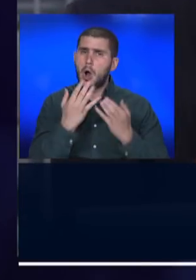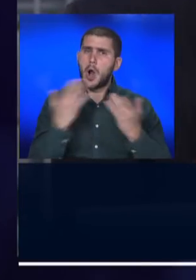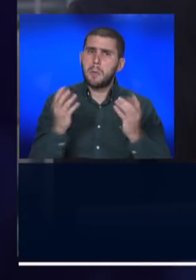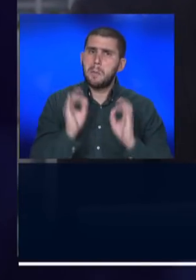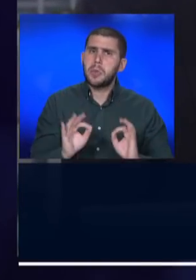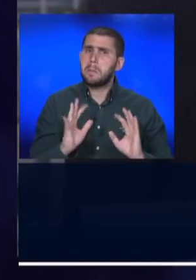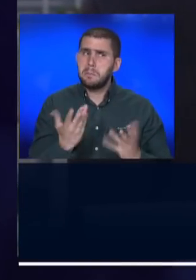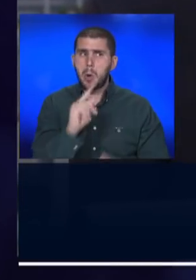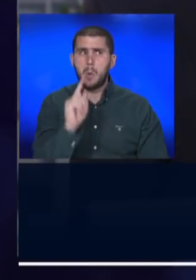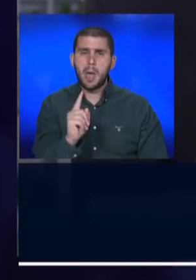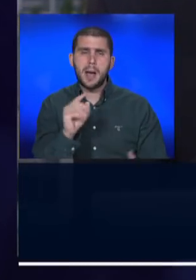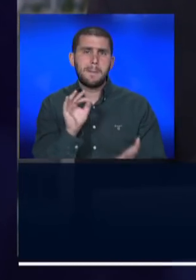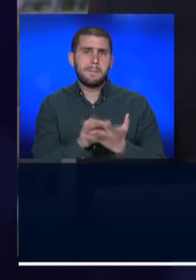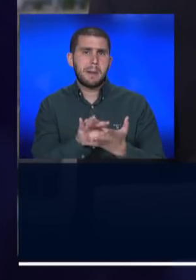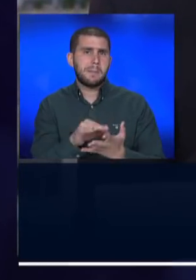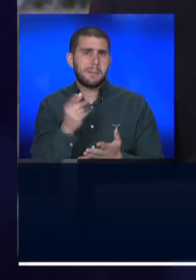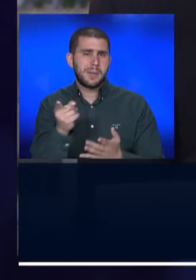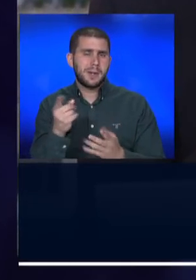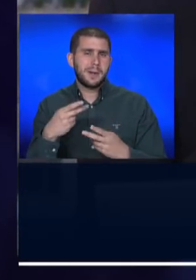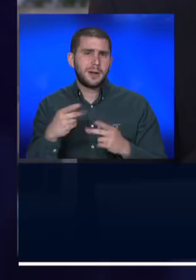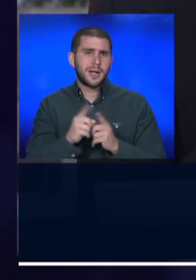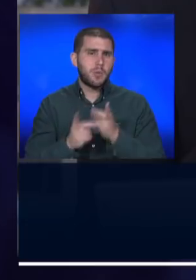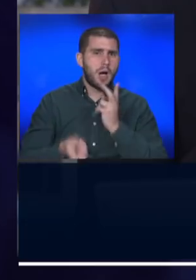במהלך הפינוי למרחב המוגן.